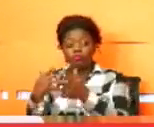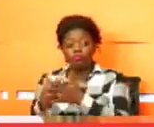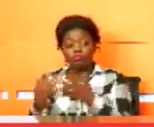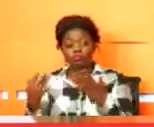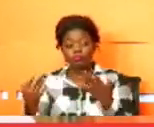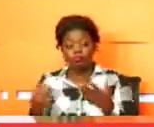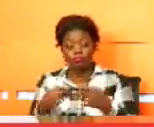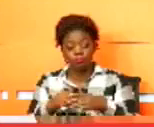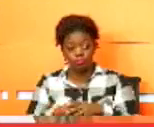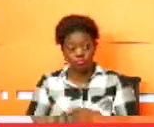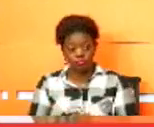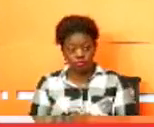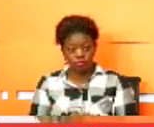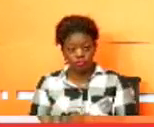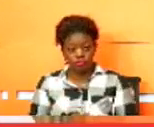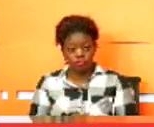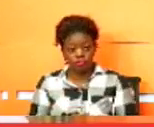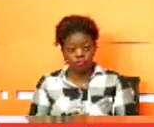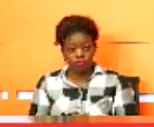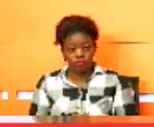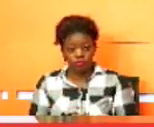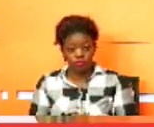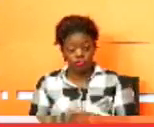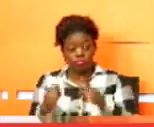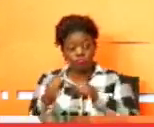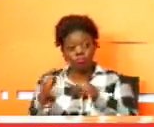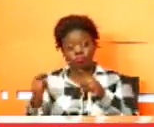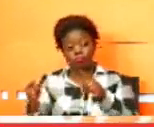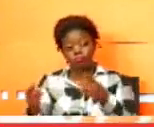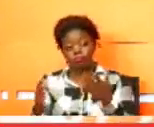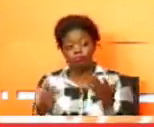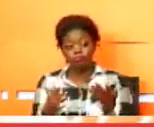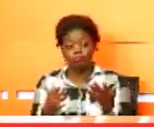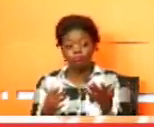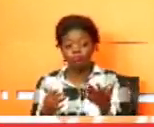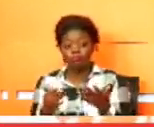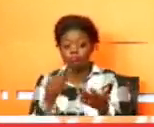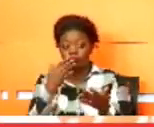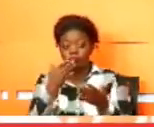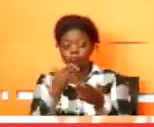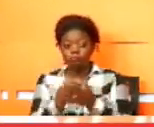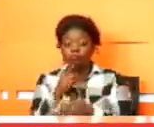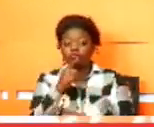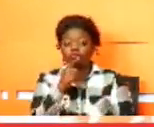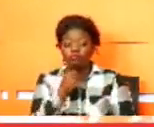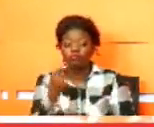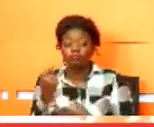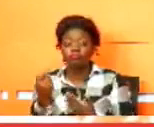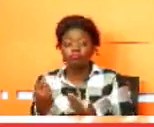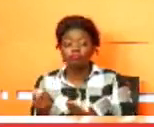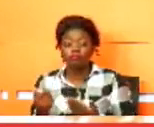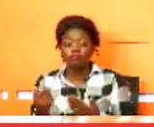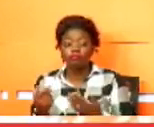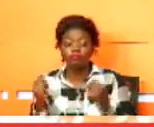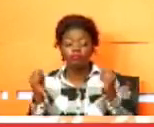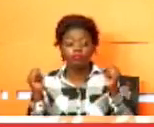awummudde kubanga tusaanire asukoma okujja no kukyaki naye ng'abaddeyo nga mulungi dde musajja mulamu nnyo nga ye musajja atamala